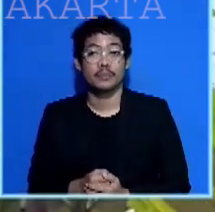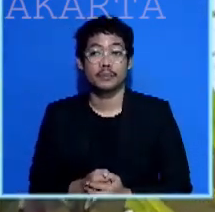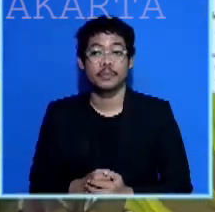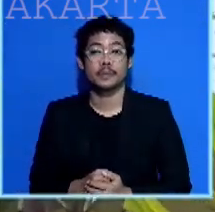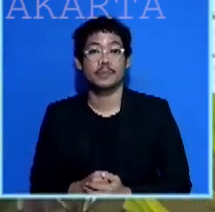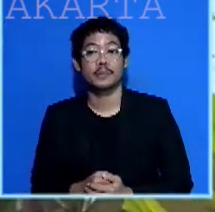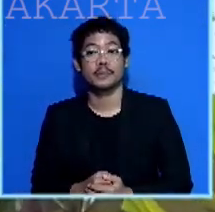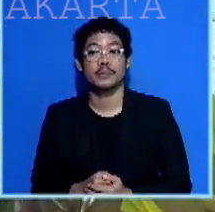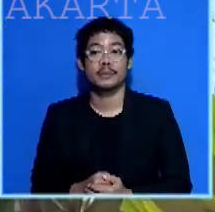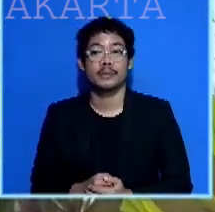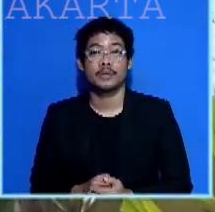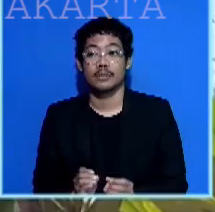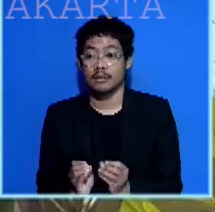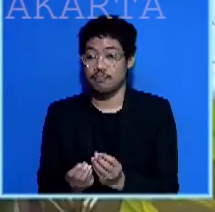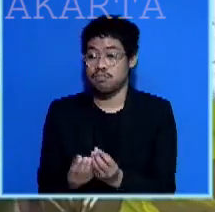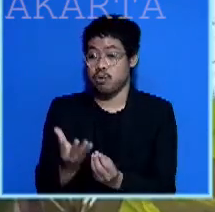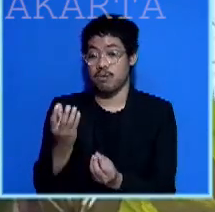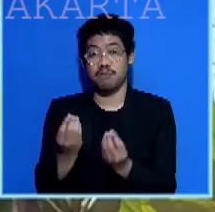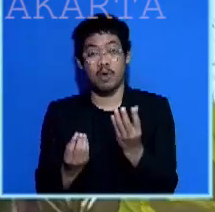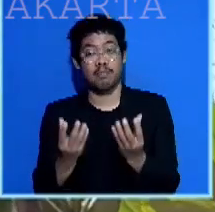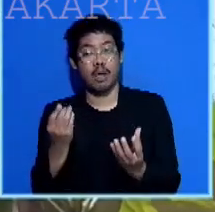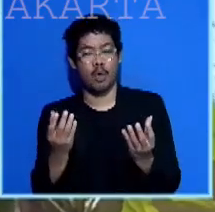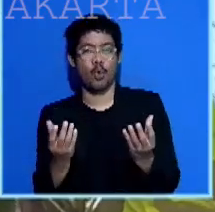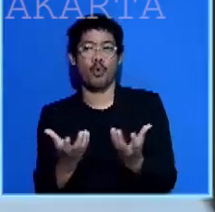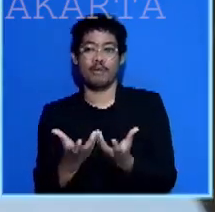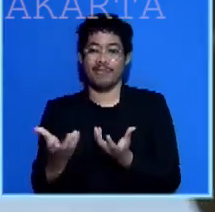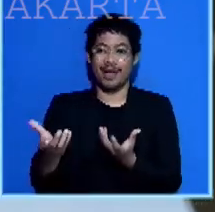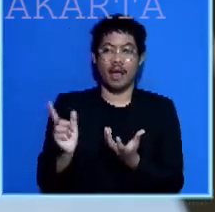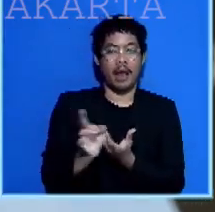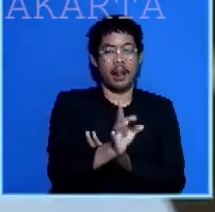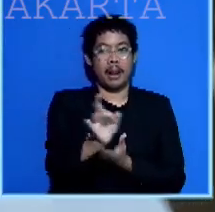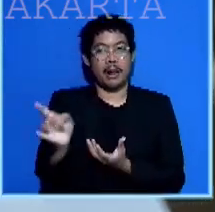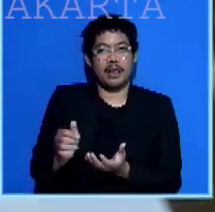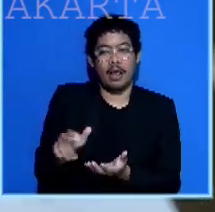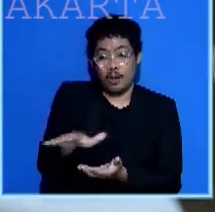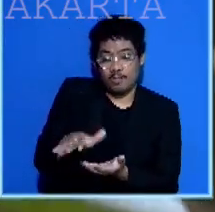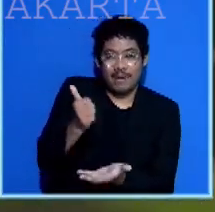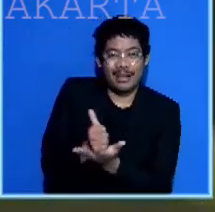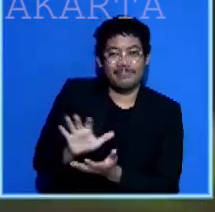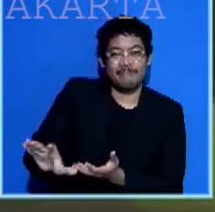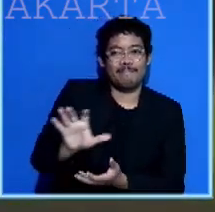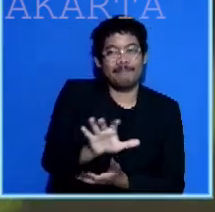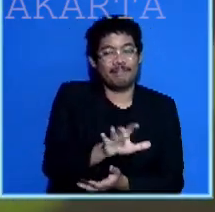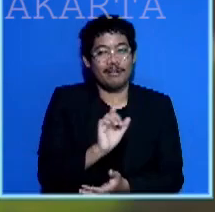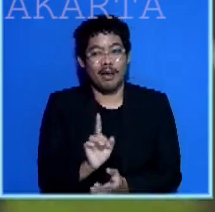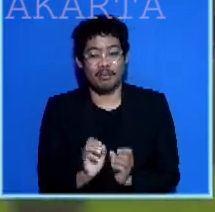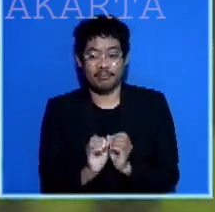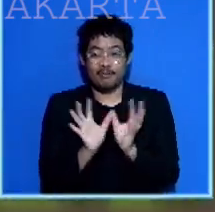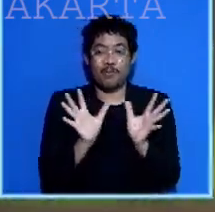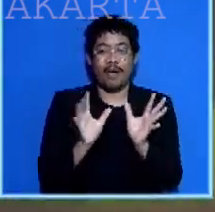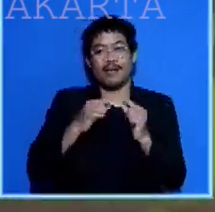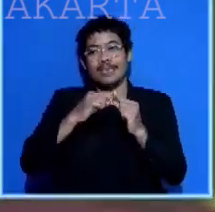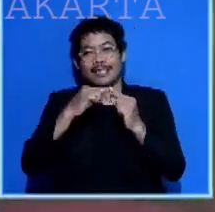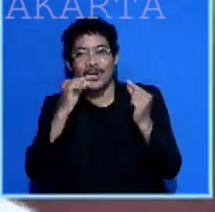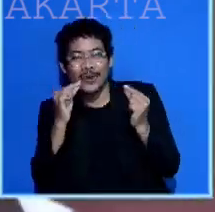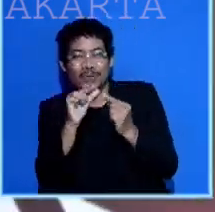menika pancen radi beda kalian jinis kamboja lokal. Kelopak sekaripun langkung wiar, oval lan radi keriting.